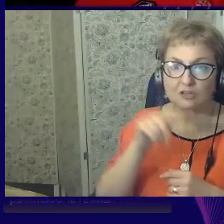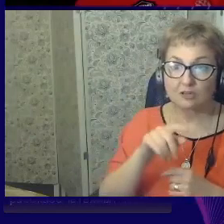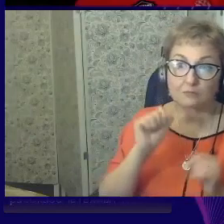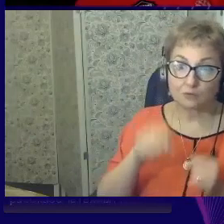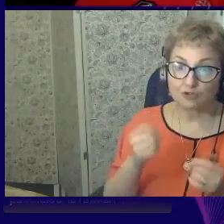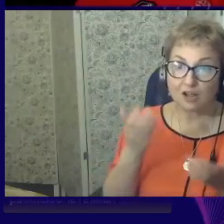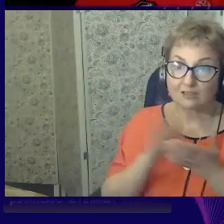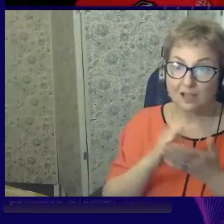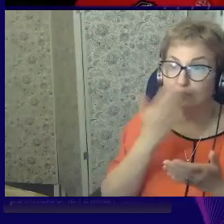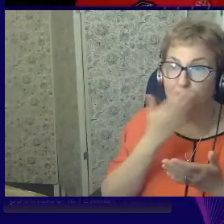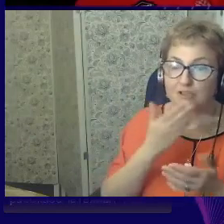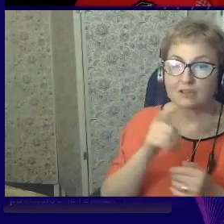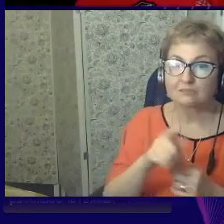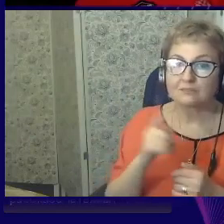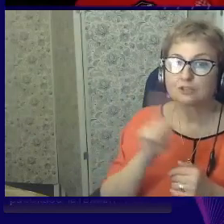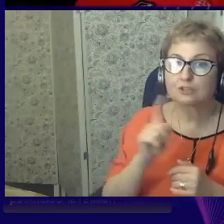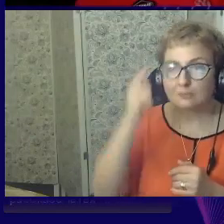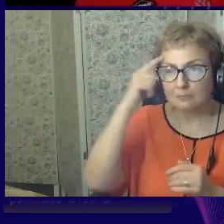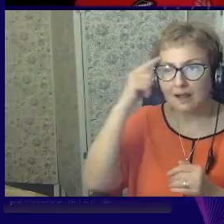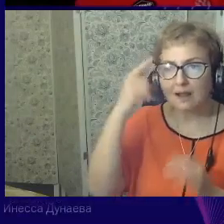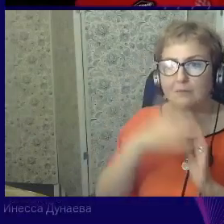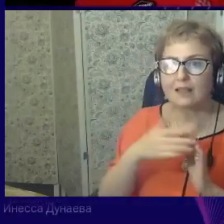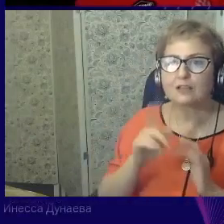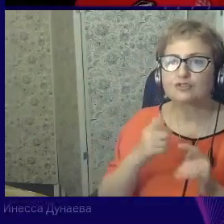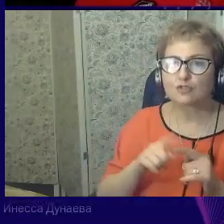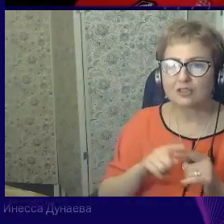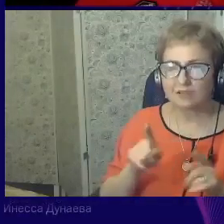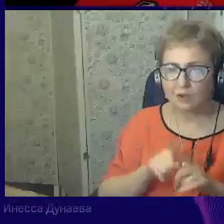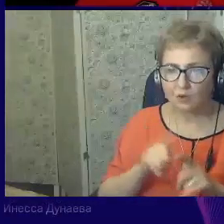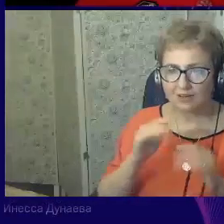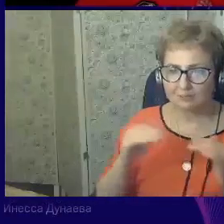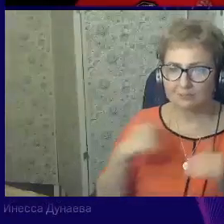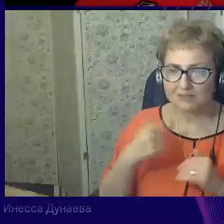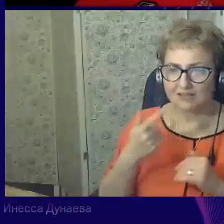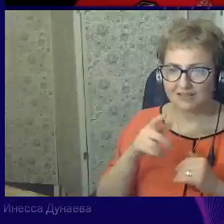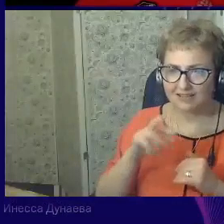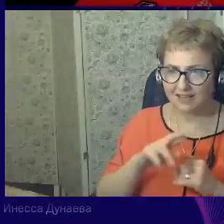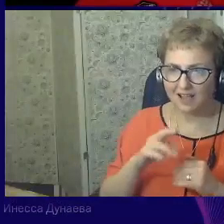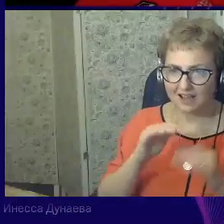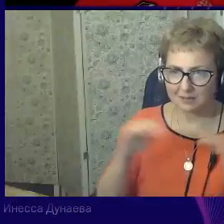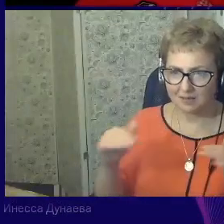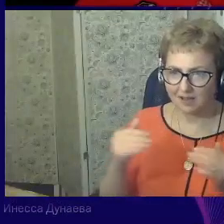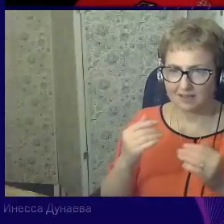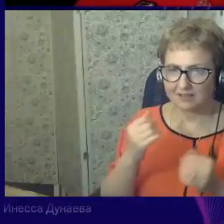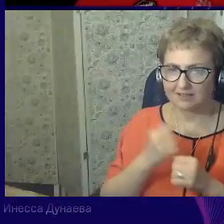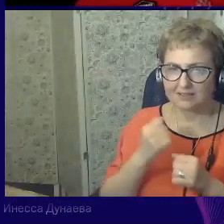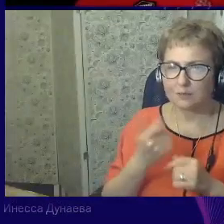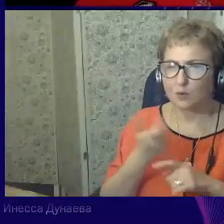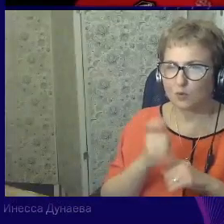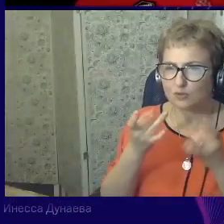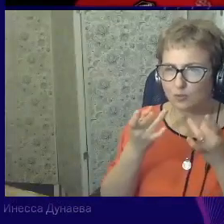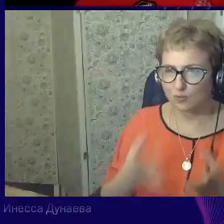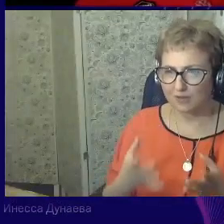можно с ними ознакомиться и понять, что это такое. Ну, мы для наших ребят готовим очень упрощенные дистанции,